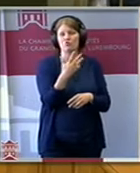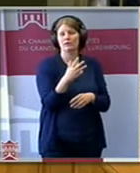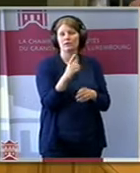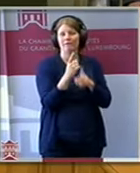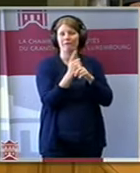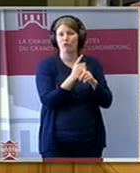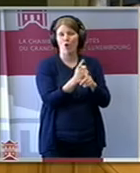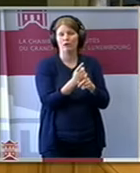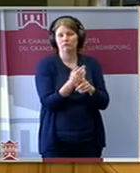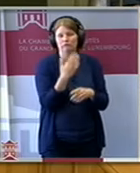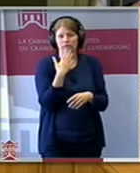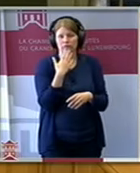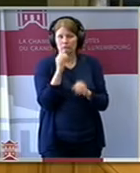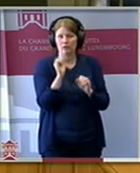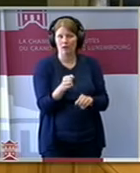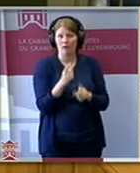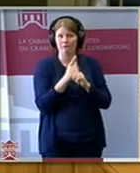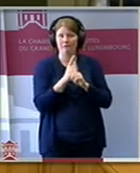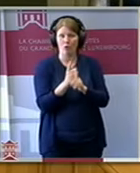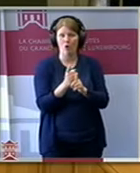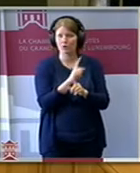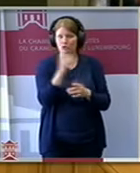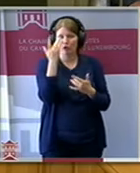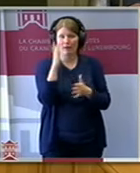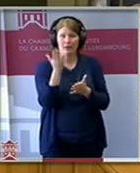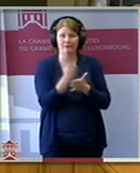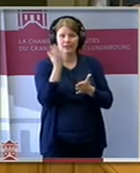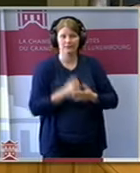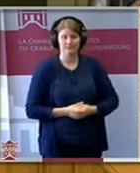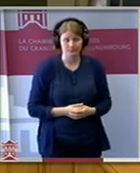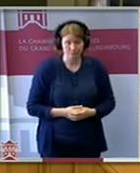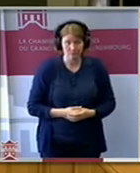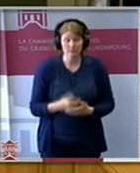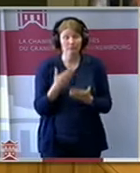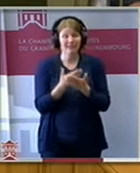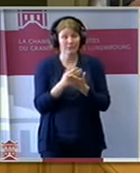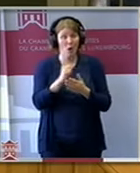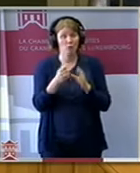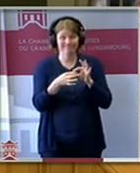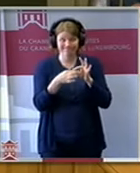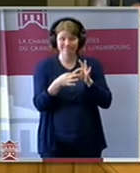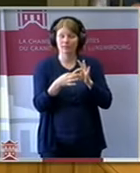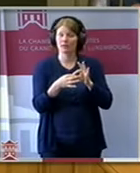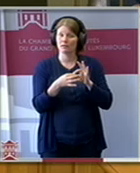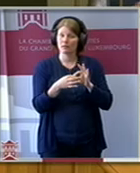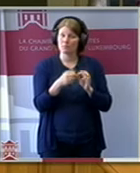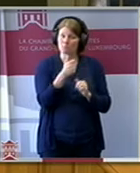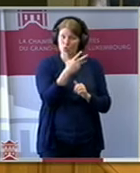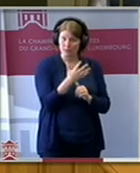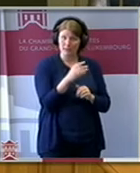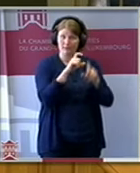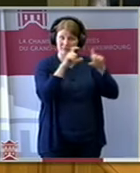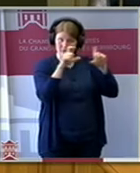den Urteilen entziehen oder sie erkennen sie einfach nicht tun. Und das tut auch immer dazu dienen, dass die Multien zwar einerseits